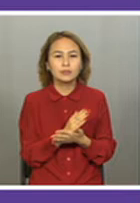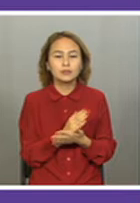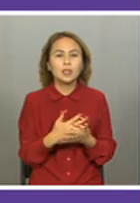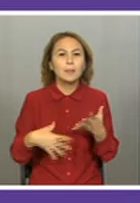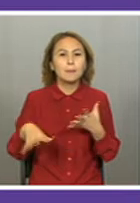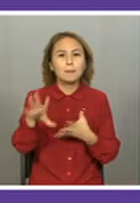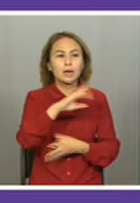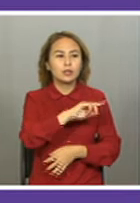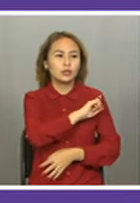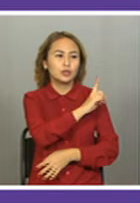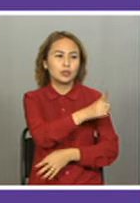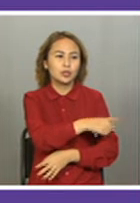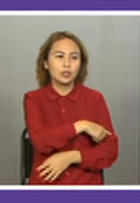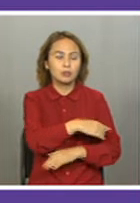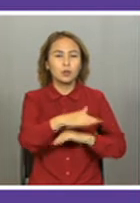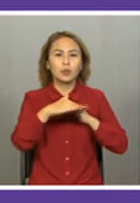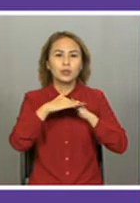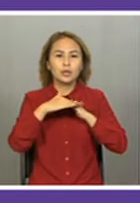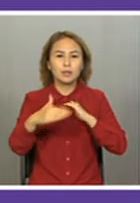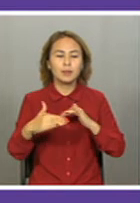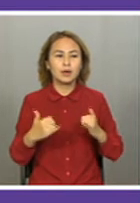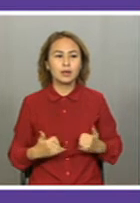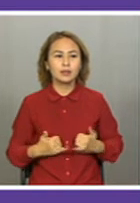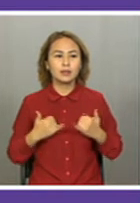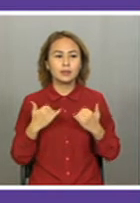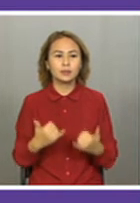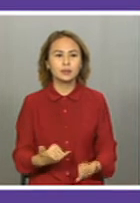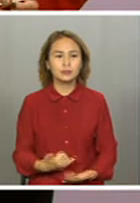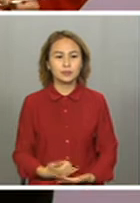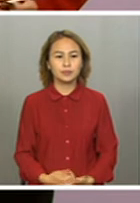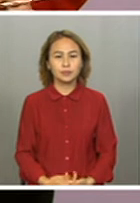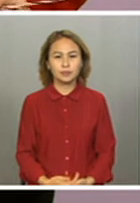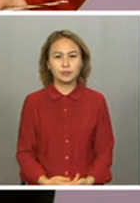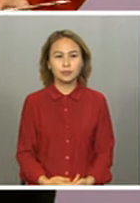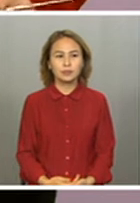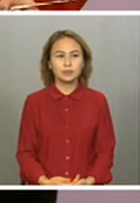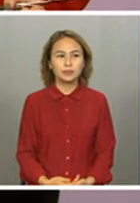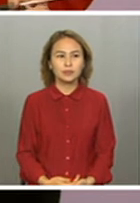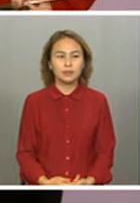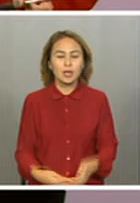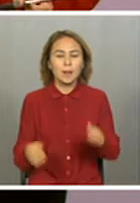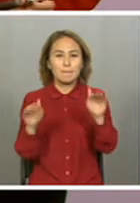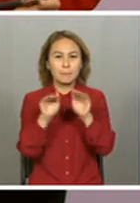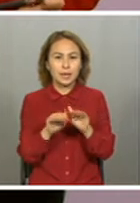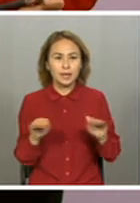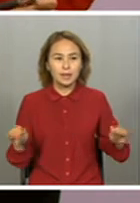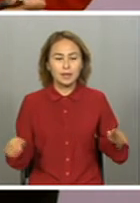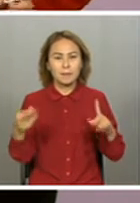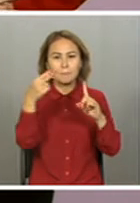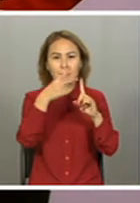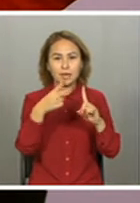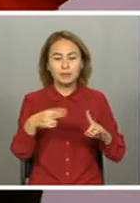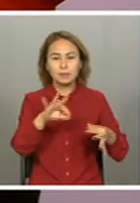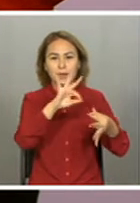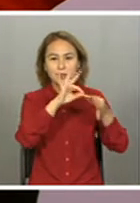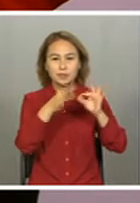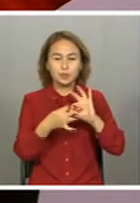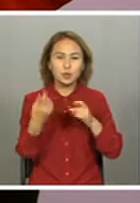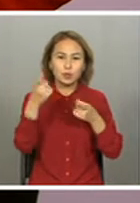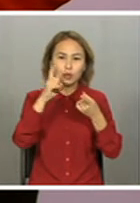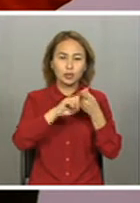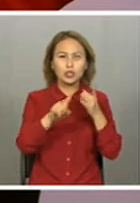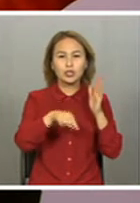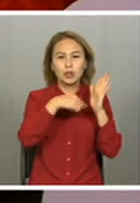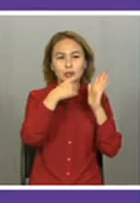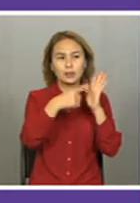Барлық күш жігерімді отаныма арнаймын. Балалар, мәтін мазмұны бойынша сұрақтарға жауап